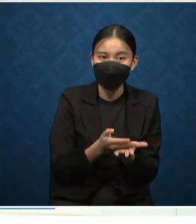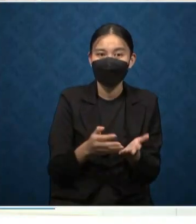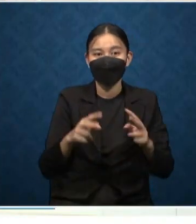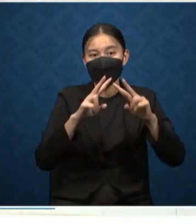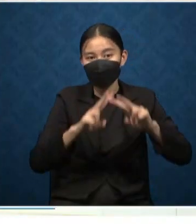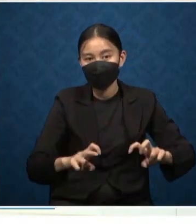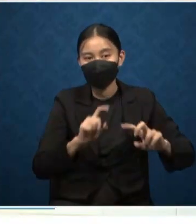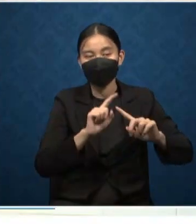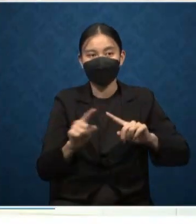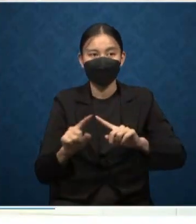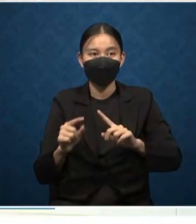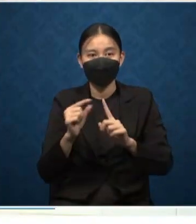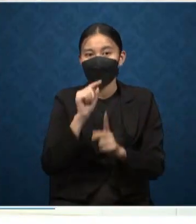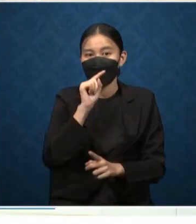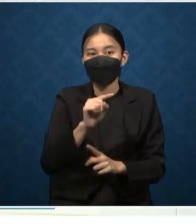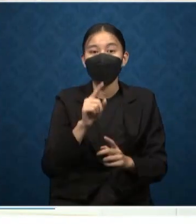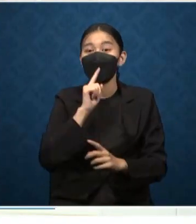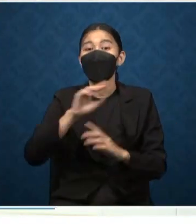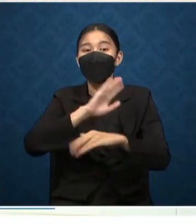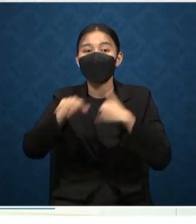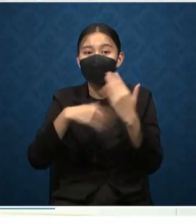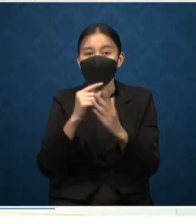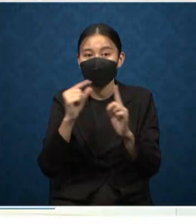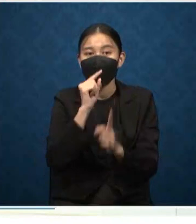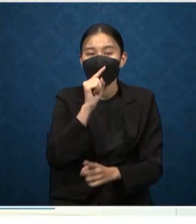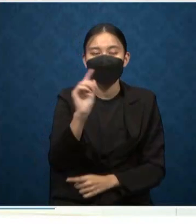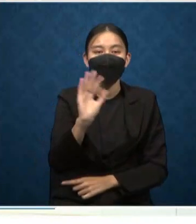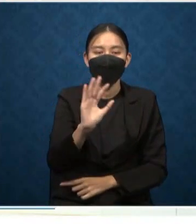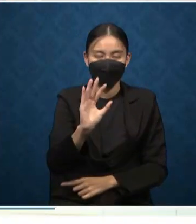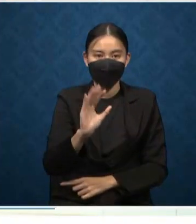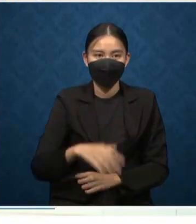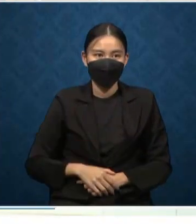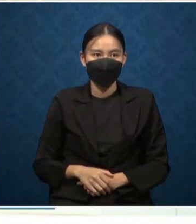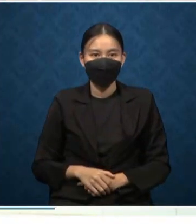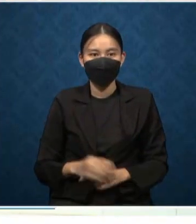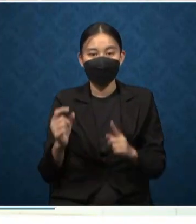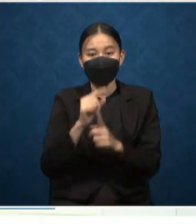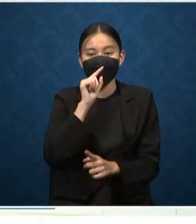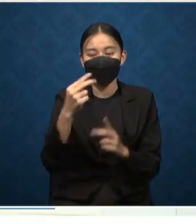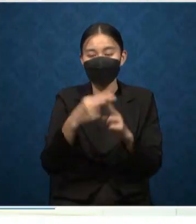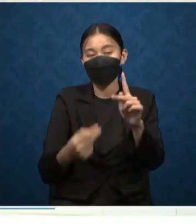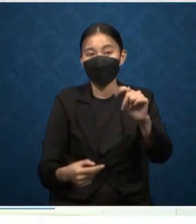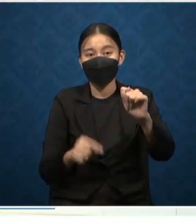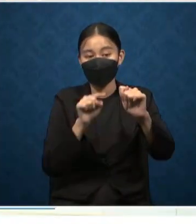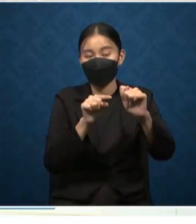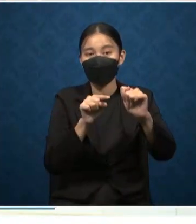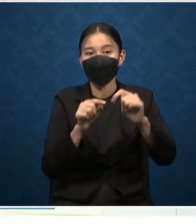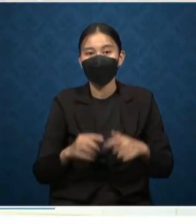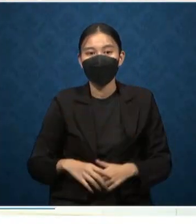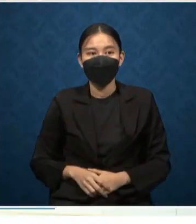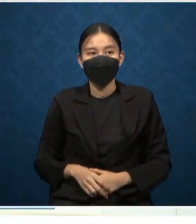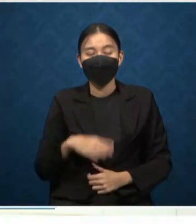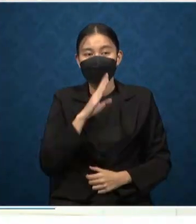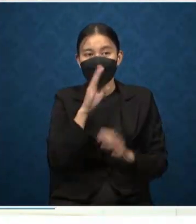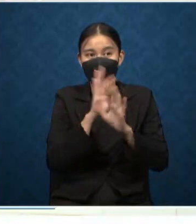คำสั่งอันหนึ่นะครับซึ่งไม่ใช่ทุกขดีนะครั ที่จะตองมคำสั่งต่อ ๆ นี้นะครับถ้าเปขดีที่เราจำเป็นทจะ